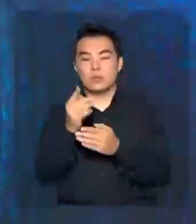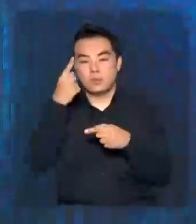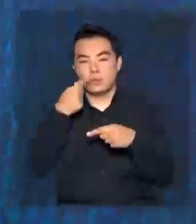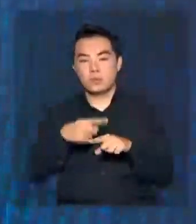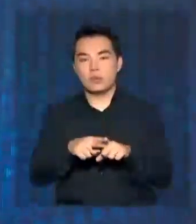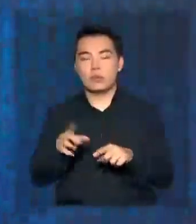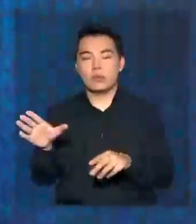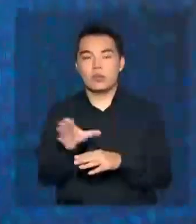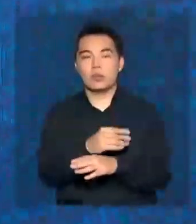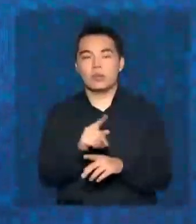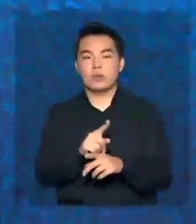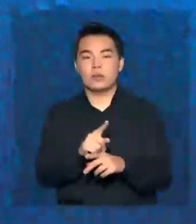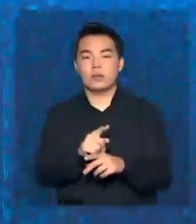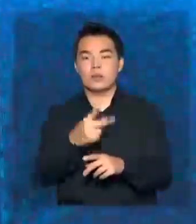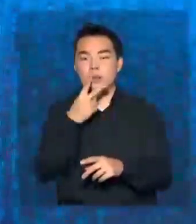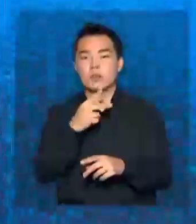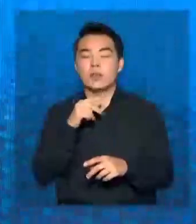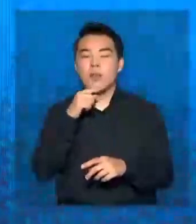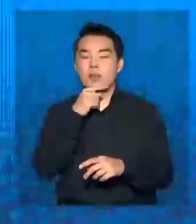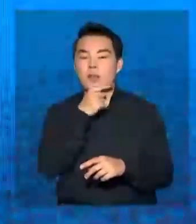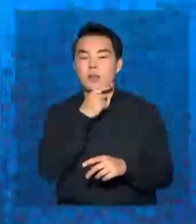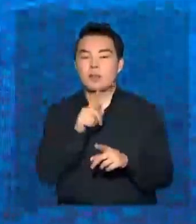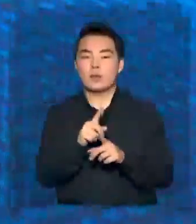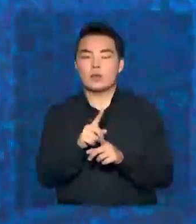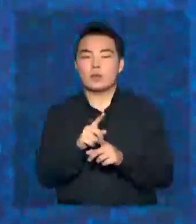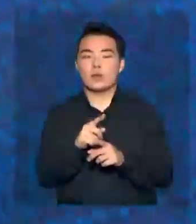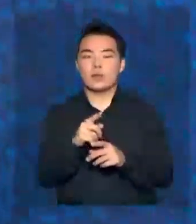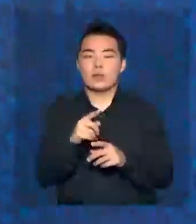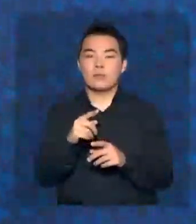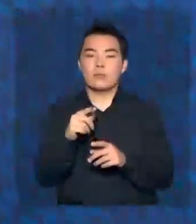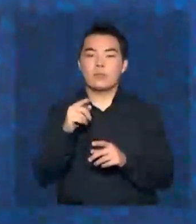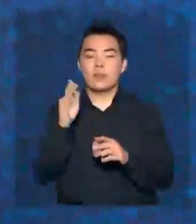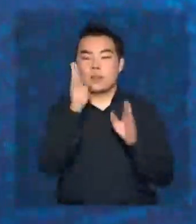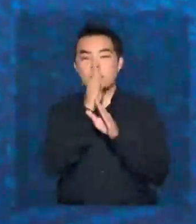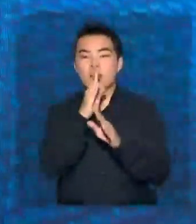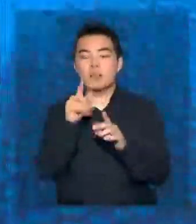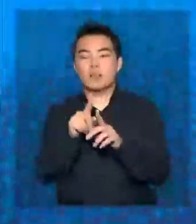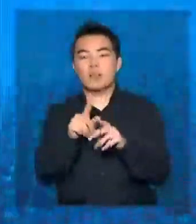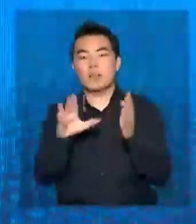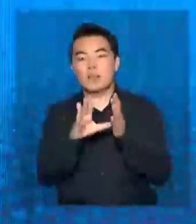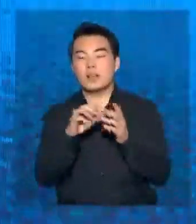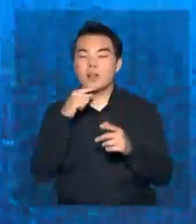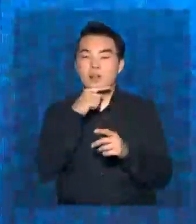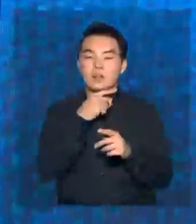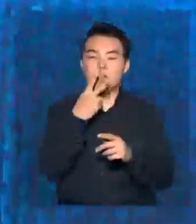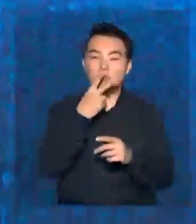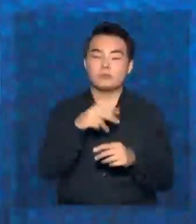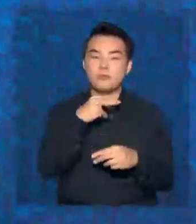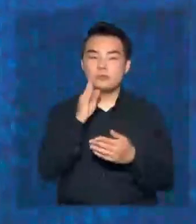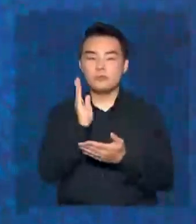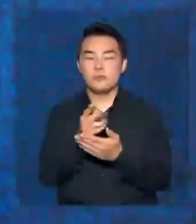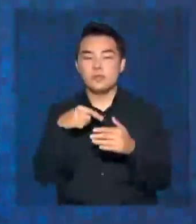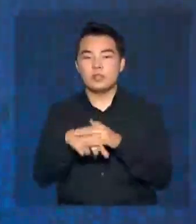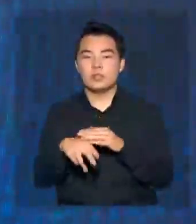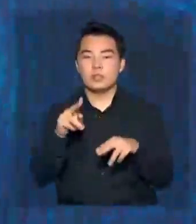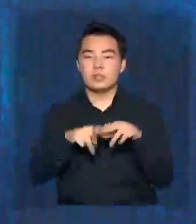правительства разрабатывают сценарии энергосбережения и повышения энергоэффективности в промышленности и зданиях. О последних